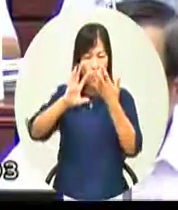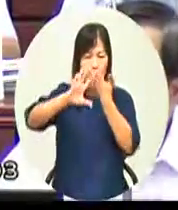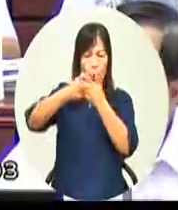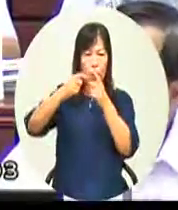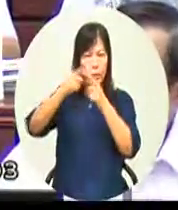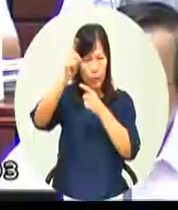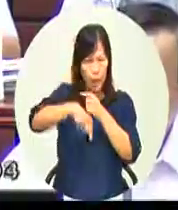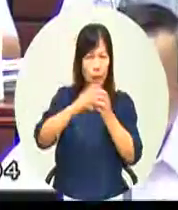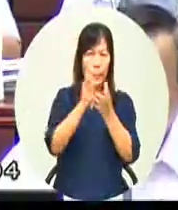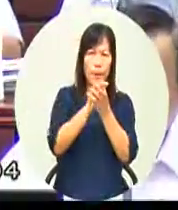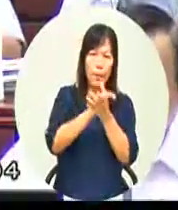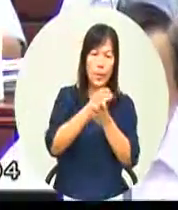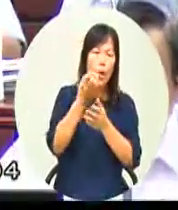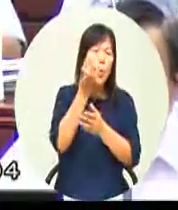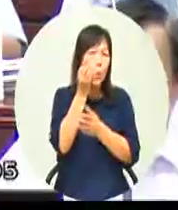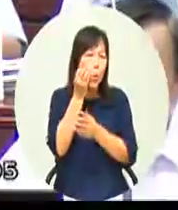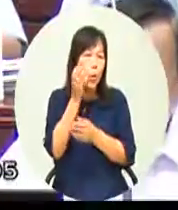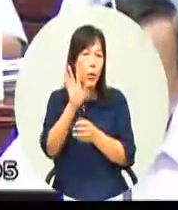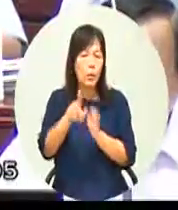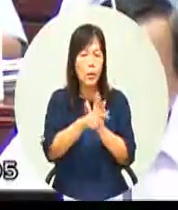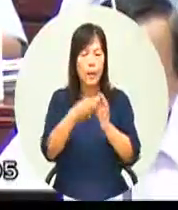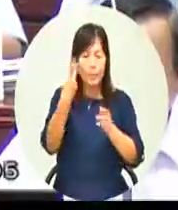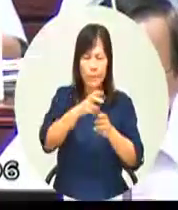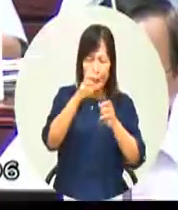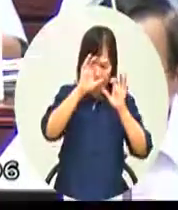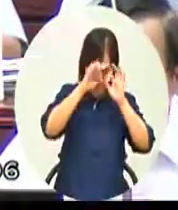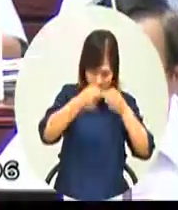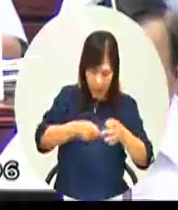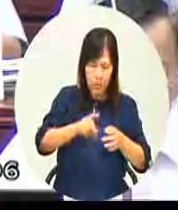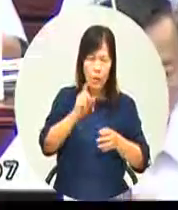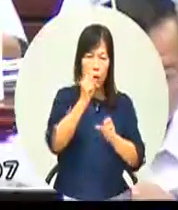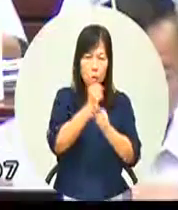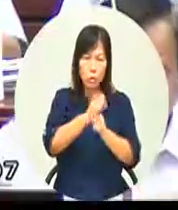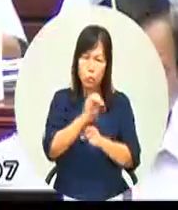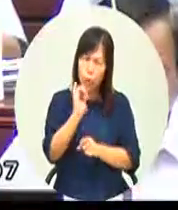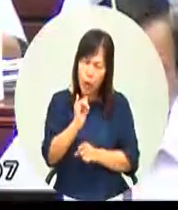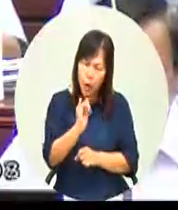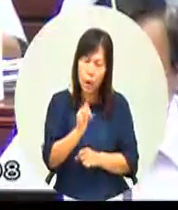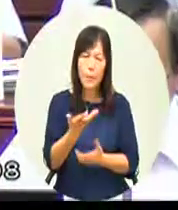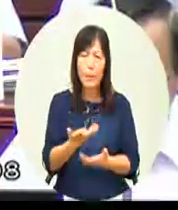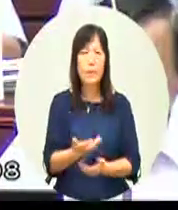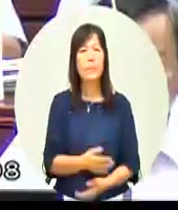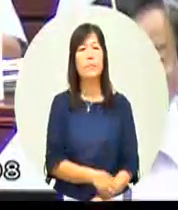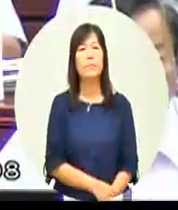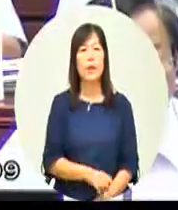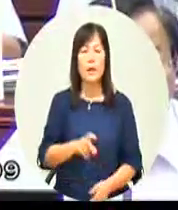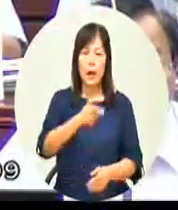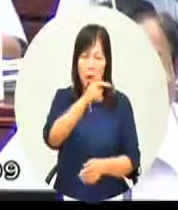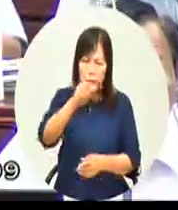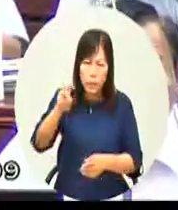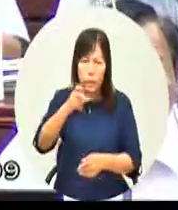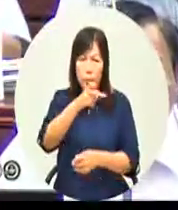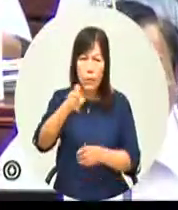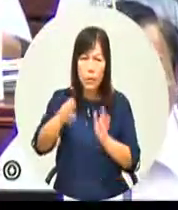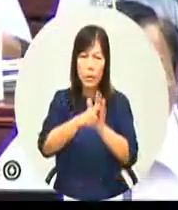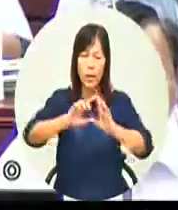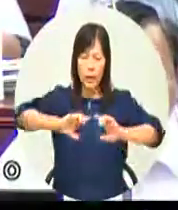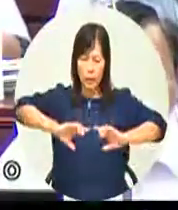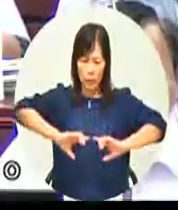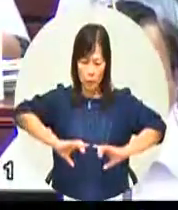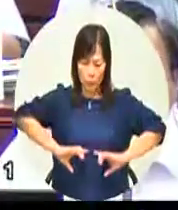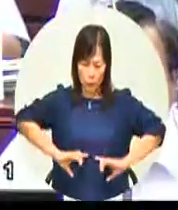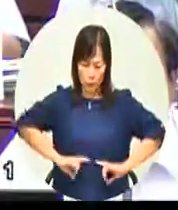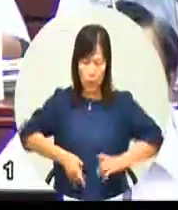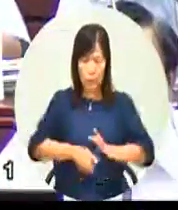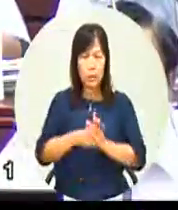在风景区的部分，我们会去检讨是不是已经做得足够了哈。那这个英语的建，就是整个国际园的建制环